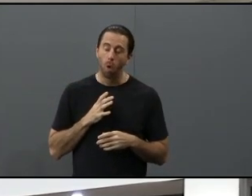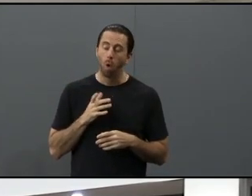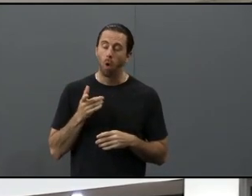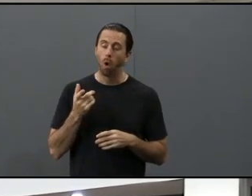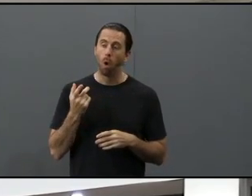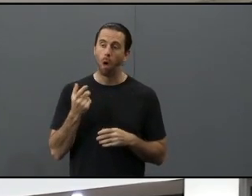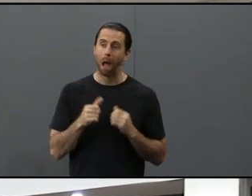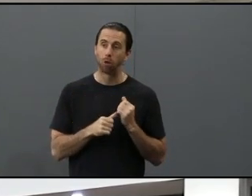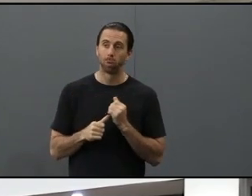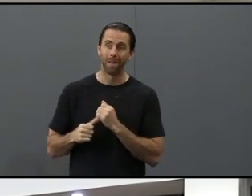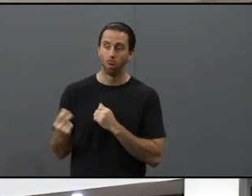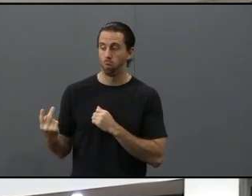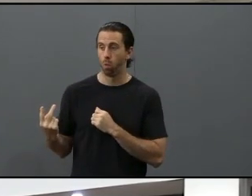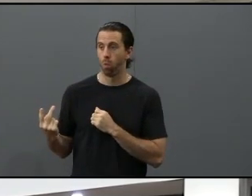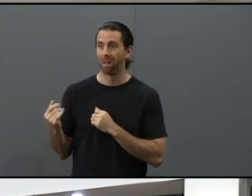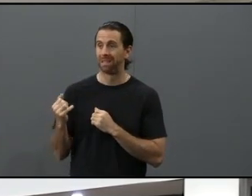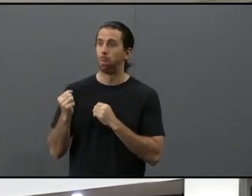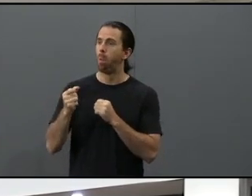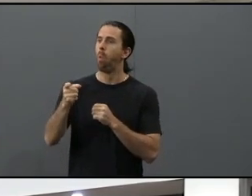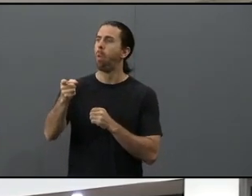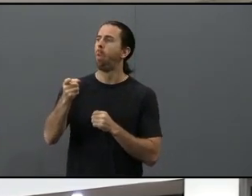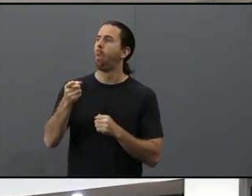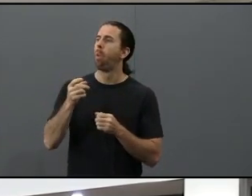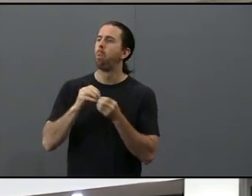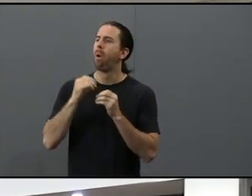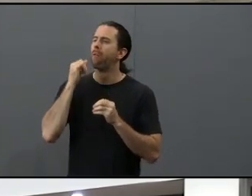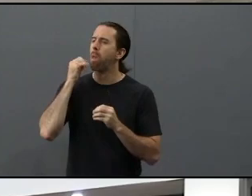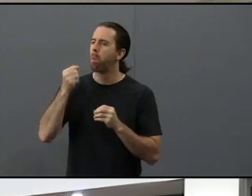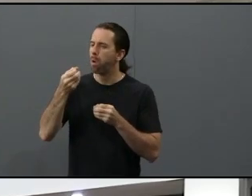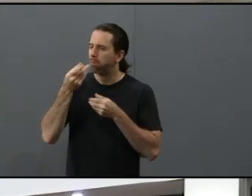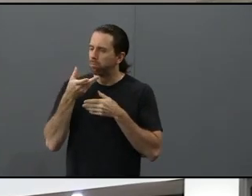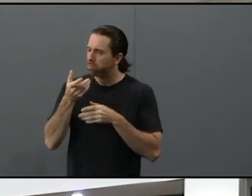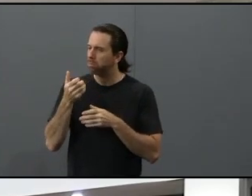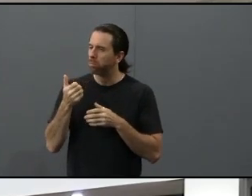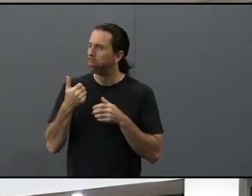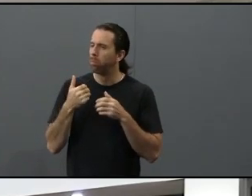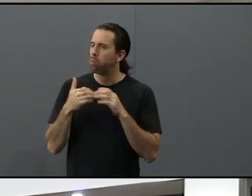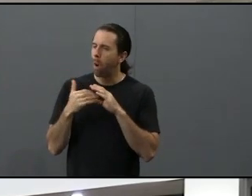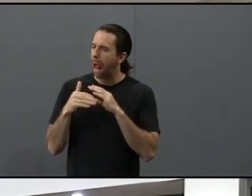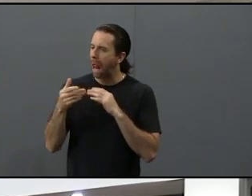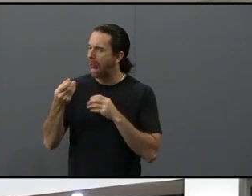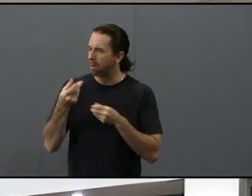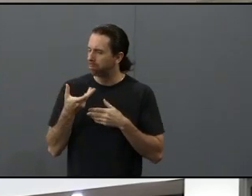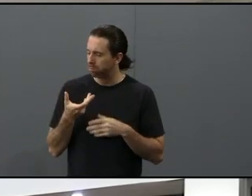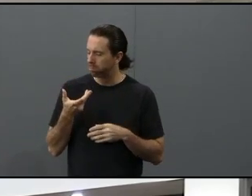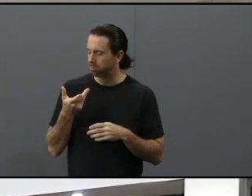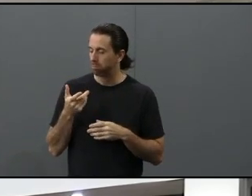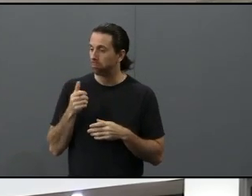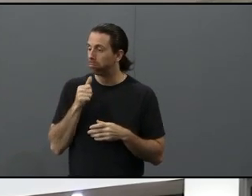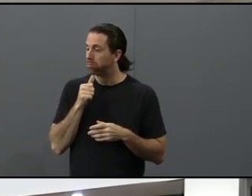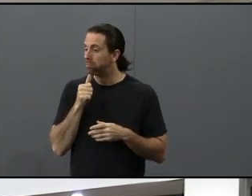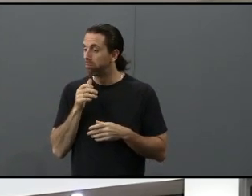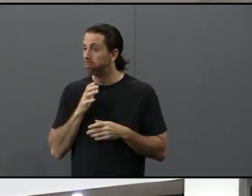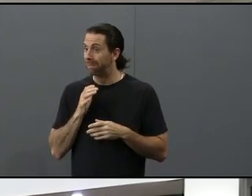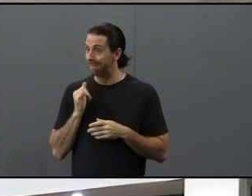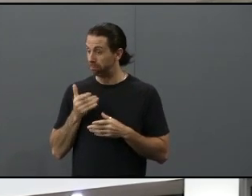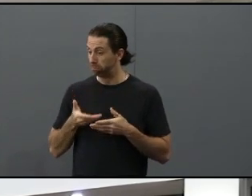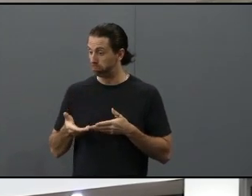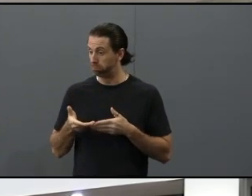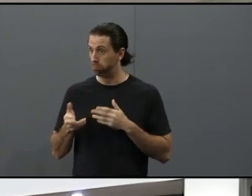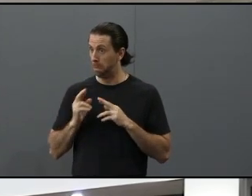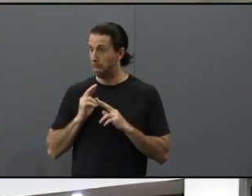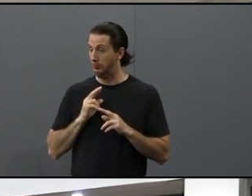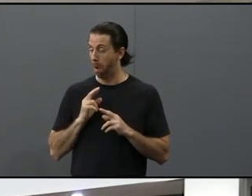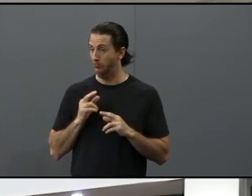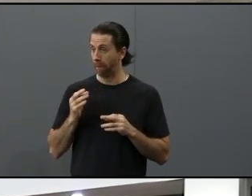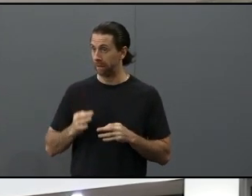adjointes dans le fond là si vous pourriez peut-être juste nous laisser votre numéro de téléphone ou votre adresse Coural la minute qu'on va avoir le rapport officiel du gouvernement du